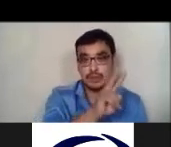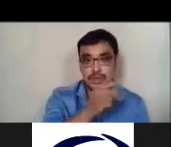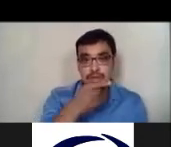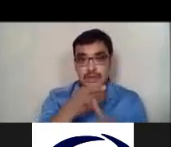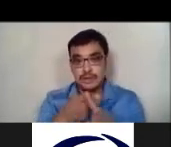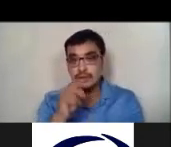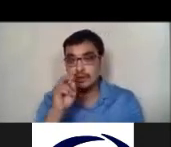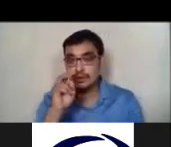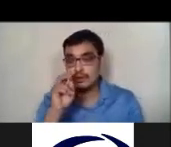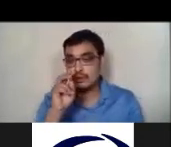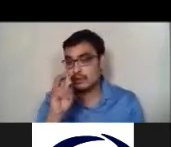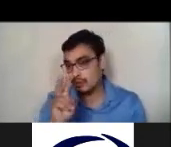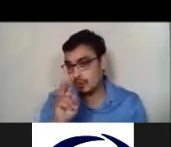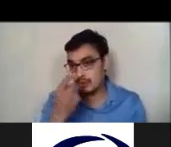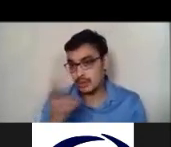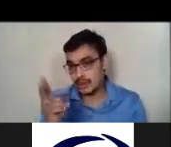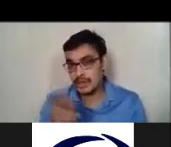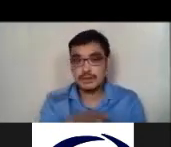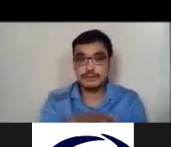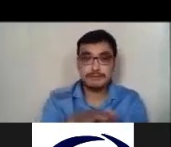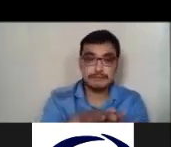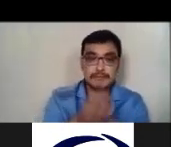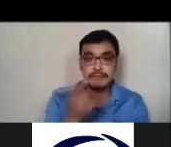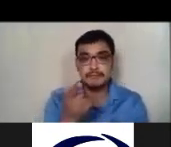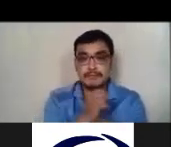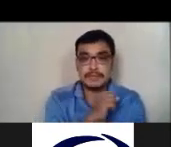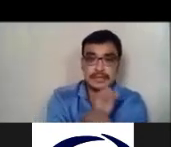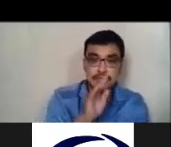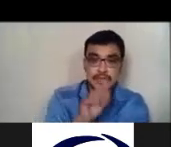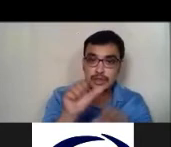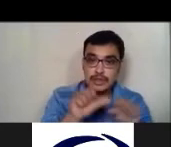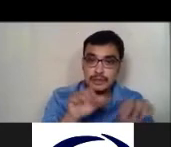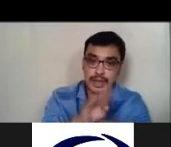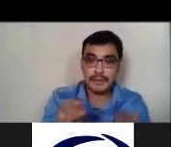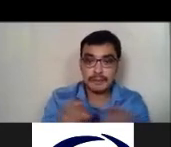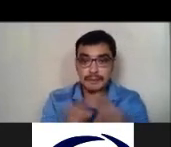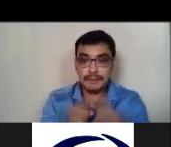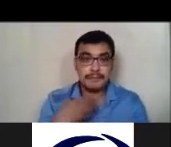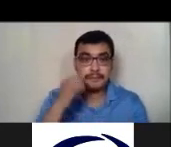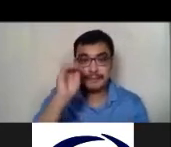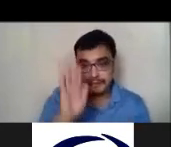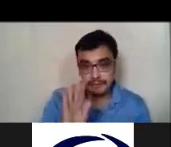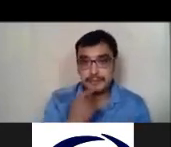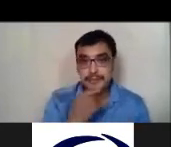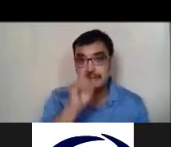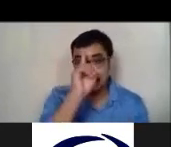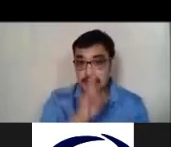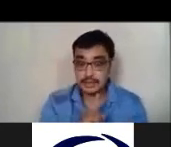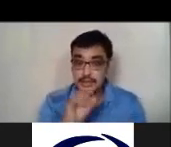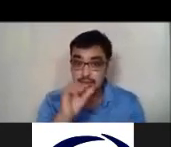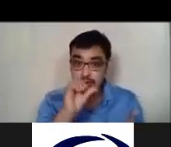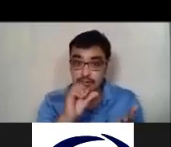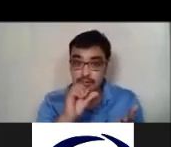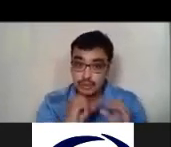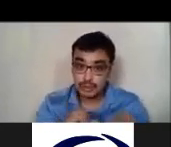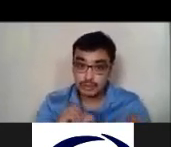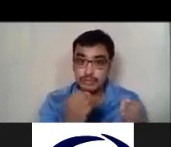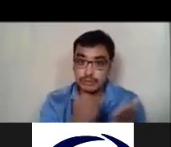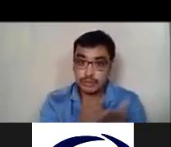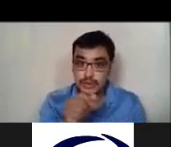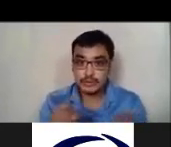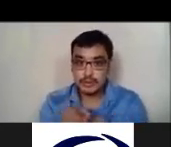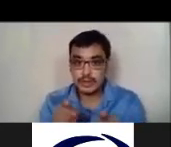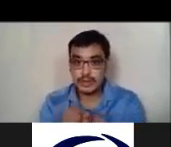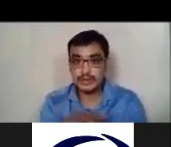दुईवटा त यति धेरै रिस्क हो कि यो जतिखेर पनि सुसाइड हुनसक्छ भन्ने हो. हुन त सिङ्गल एटेम्प्ट गर्नु पनि त्यो इट्स अलरेडी बिग रिस्क हो